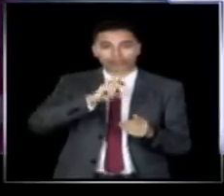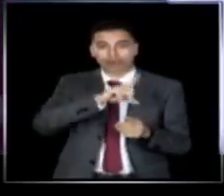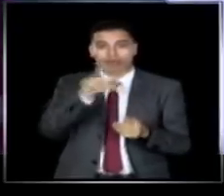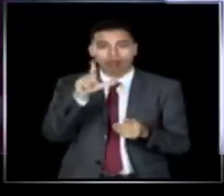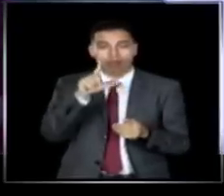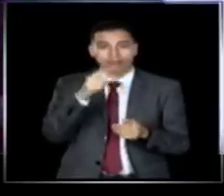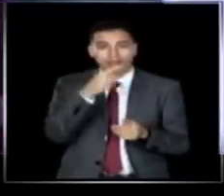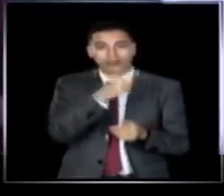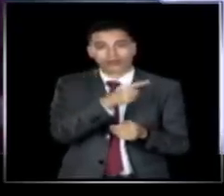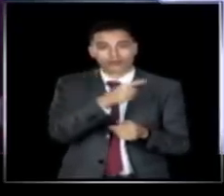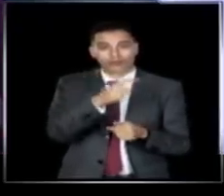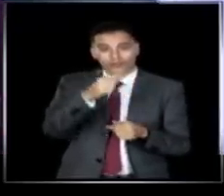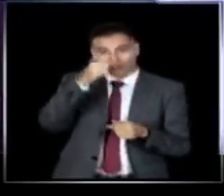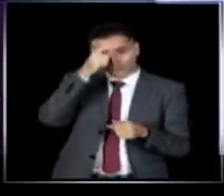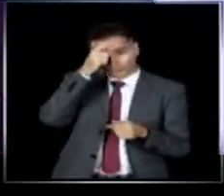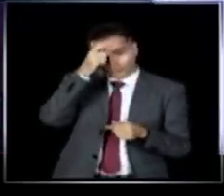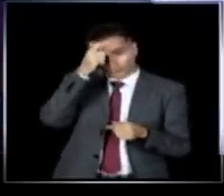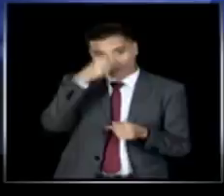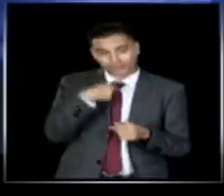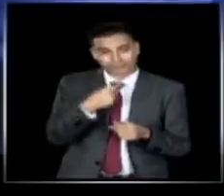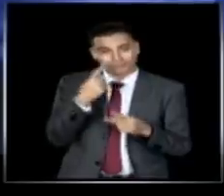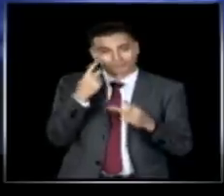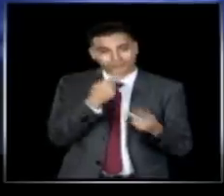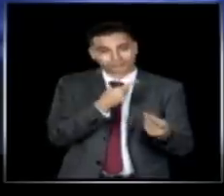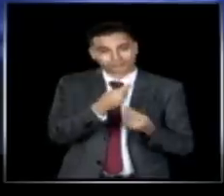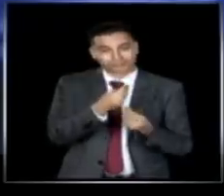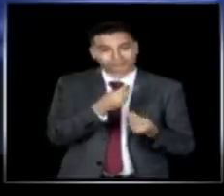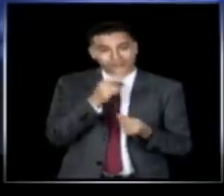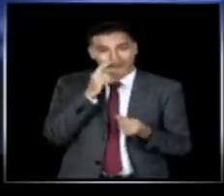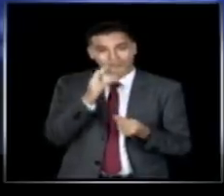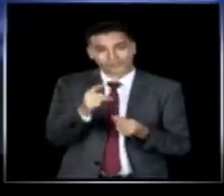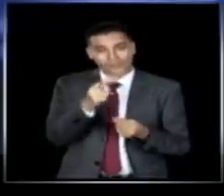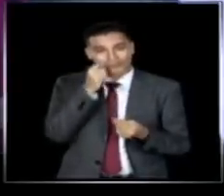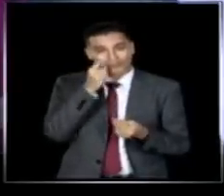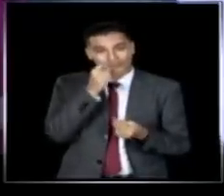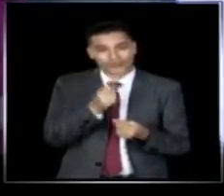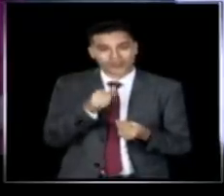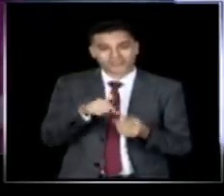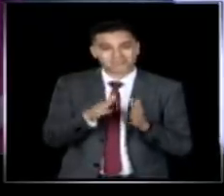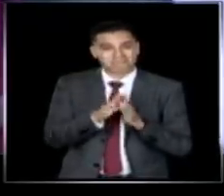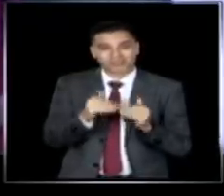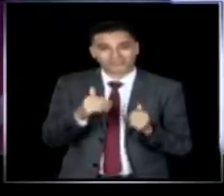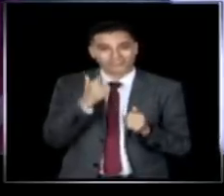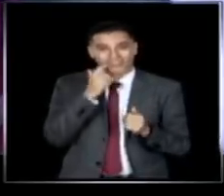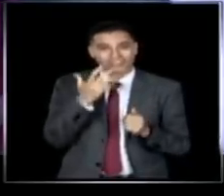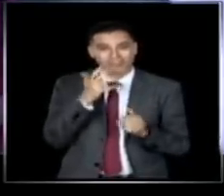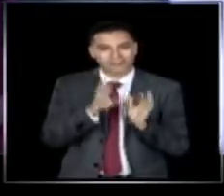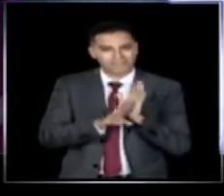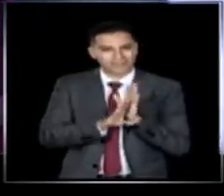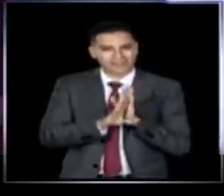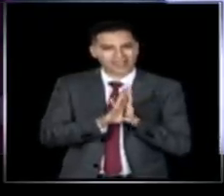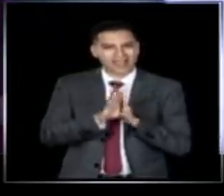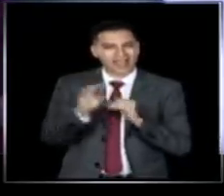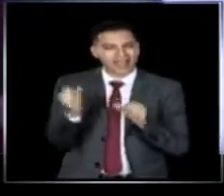مجاملة، قالها لي عشان هي دي الحقيقة. انتوا فعلا أبدعتوا وأنا فعلا ممتن